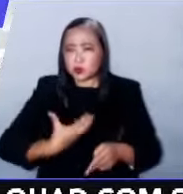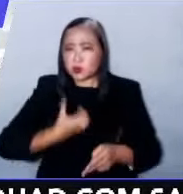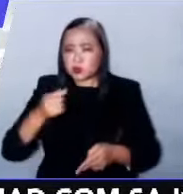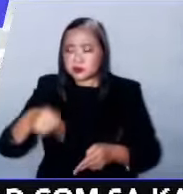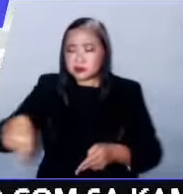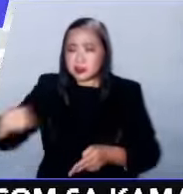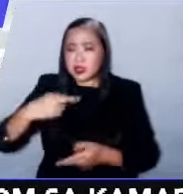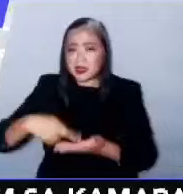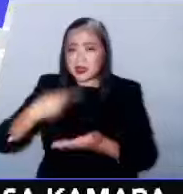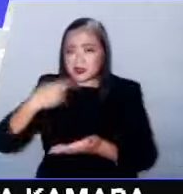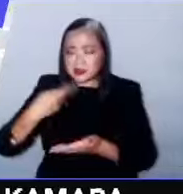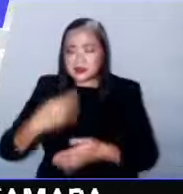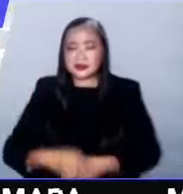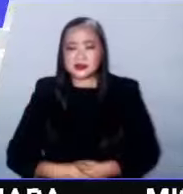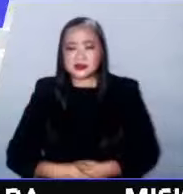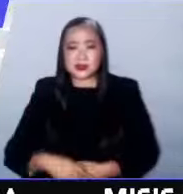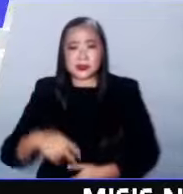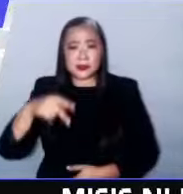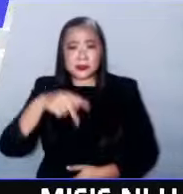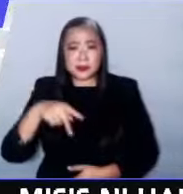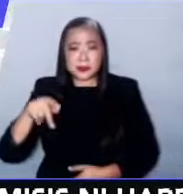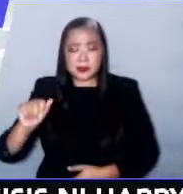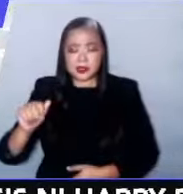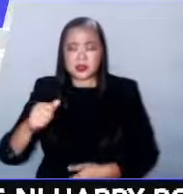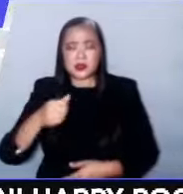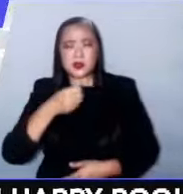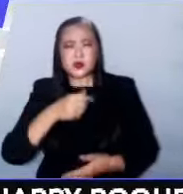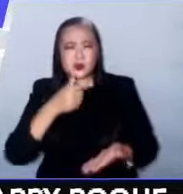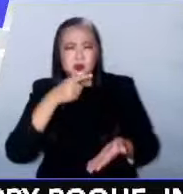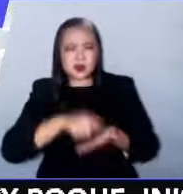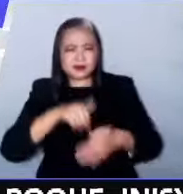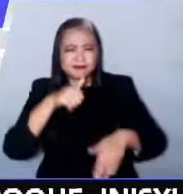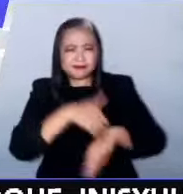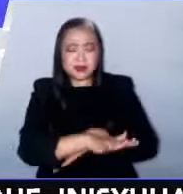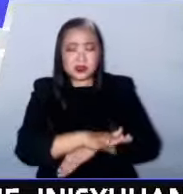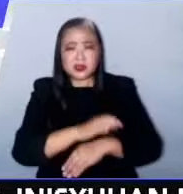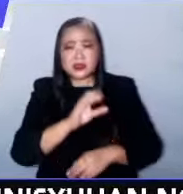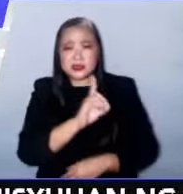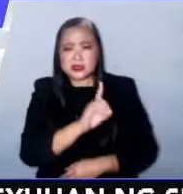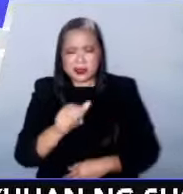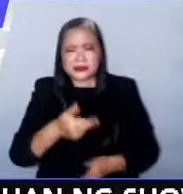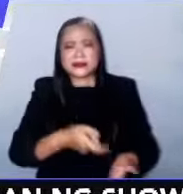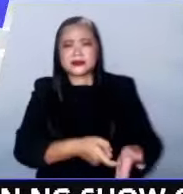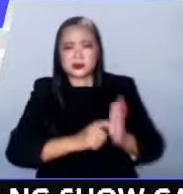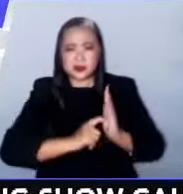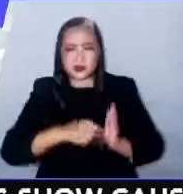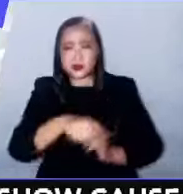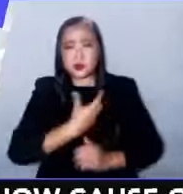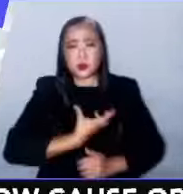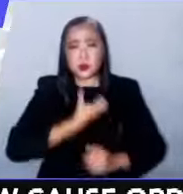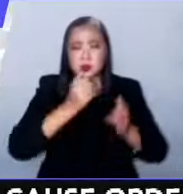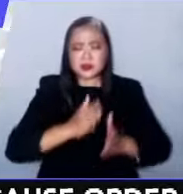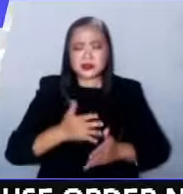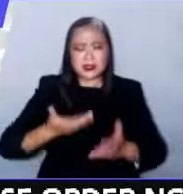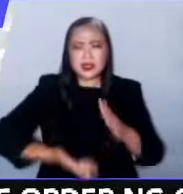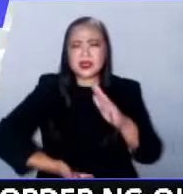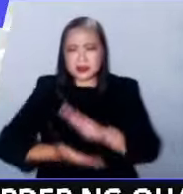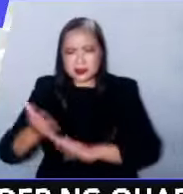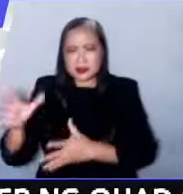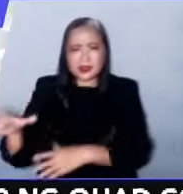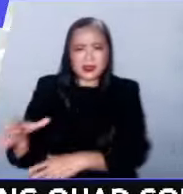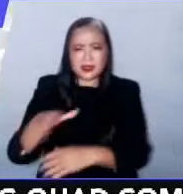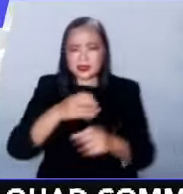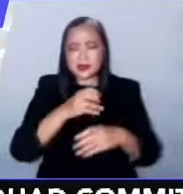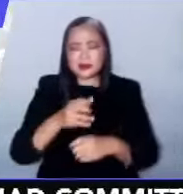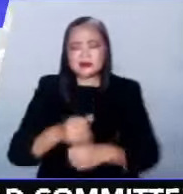na raw ang PPA sa Department of Agriculture para i-require mga consignee na ilabas na ang mga ito. Wala pang sagot dyan ng DA.